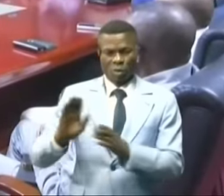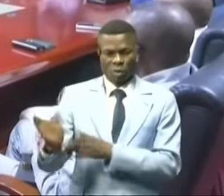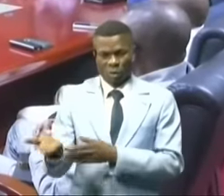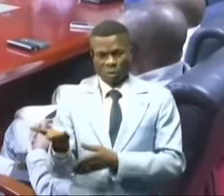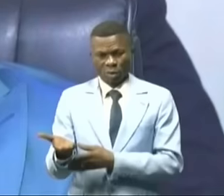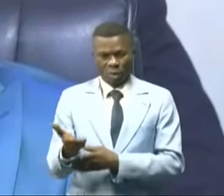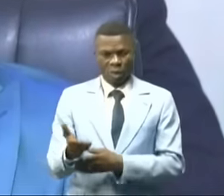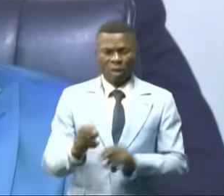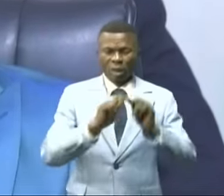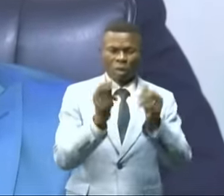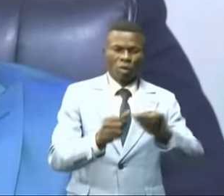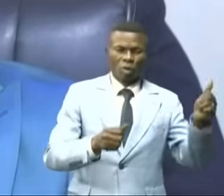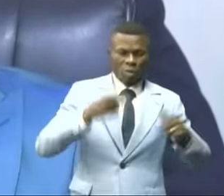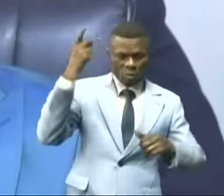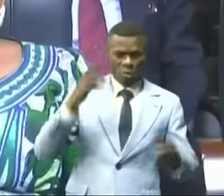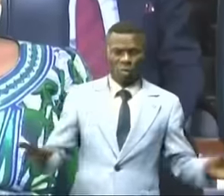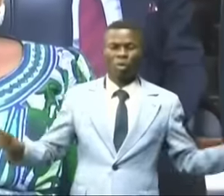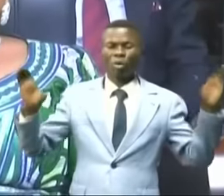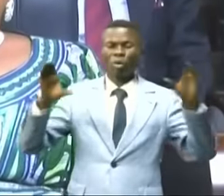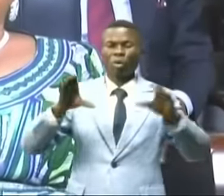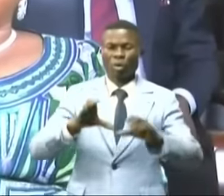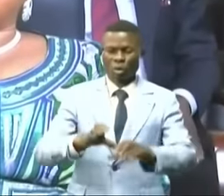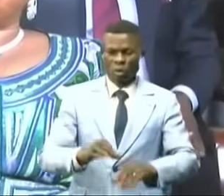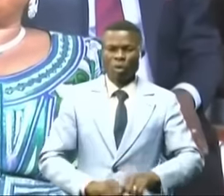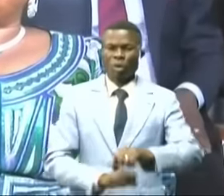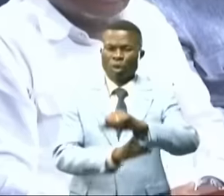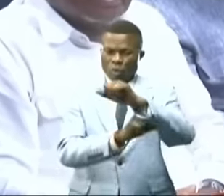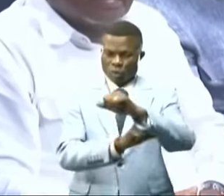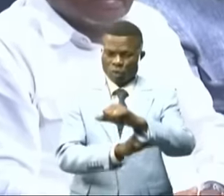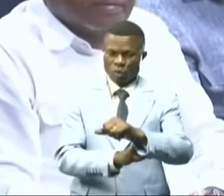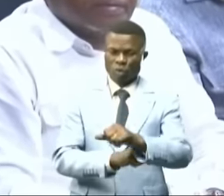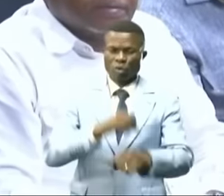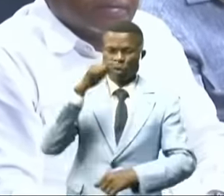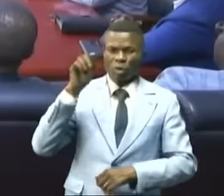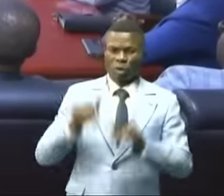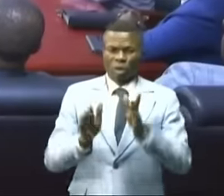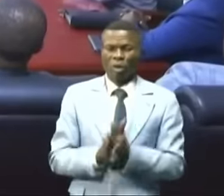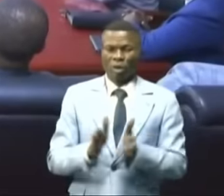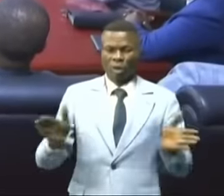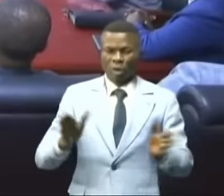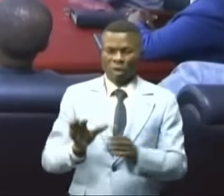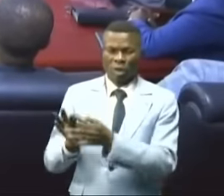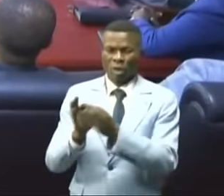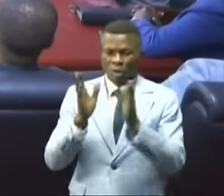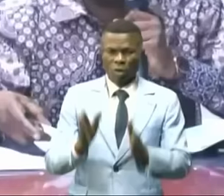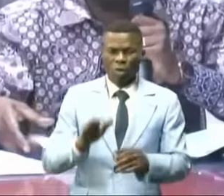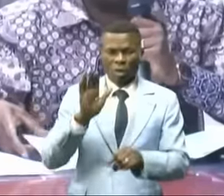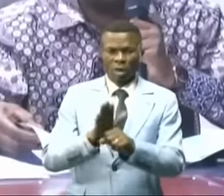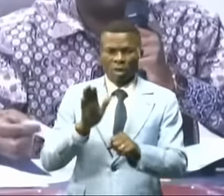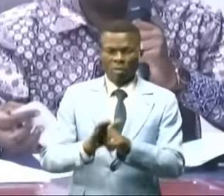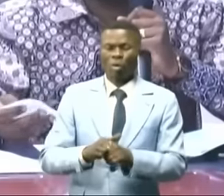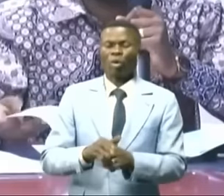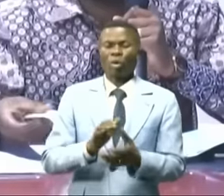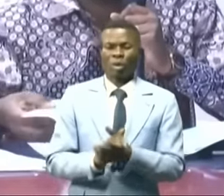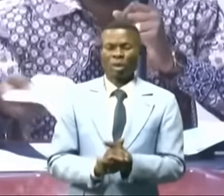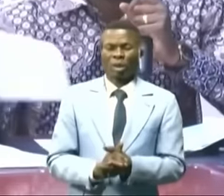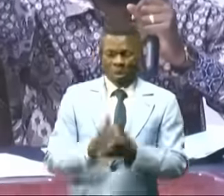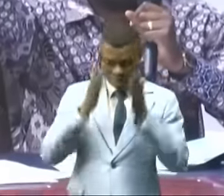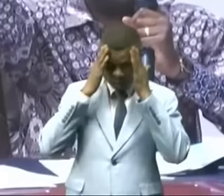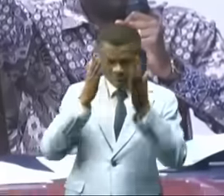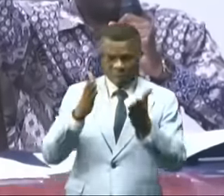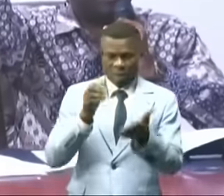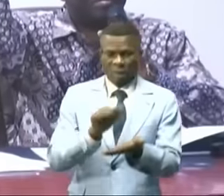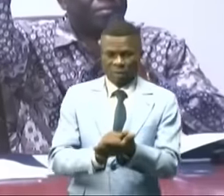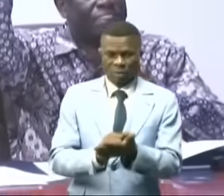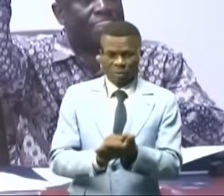et de Mosaïque se sont mobilisés autour de leur secrétaire général et coordonnateur de la majorité parlementaire pour tabler sur cette question.